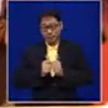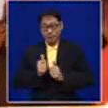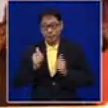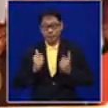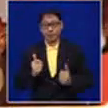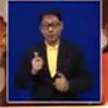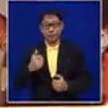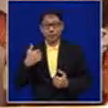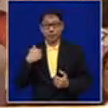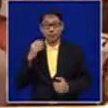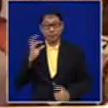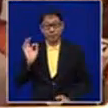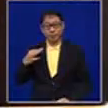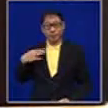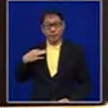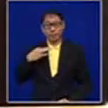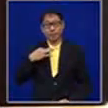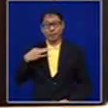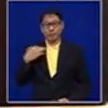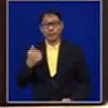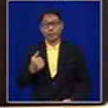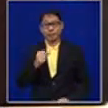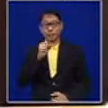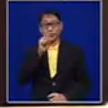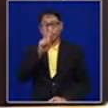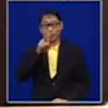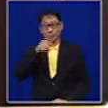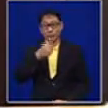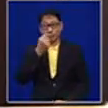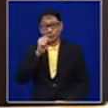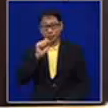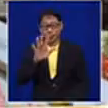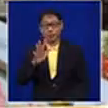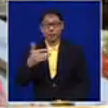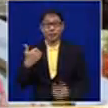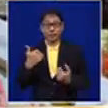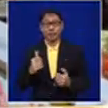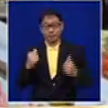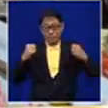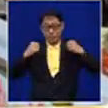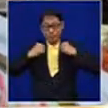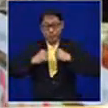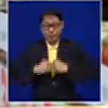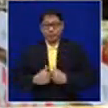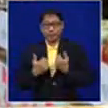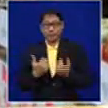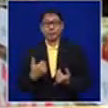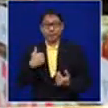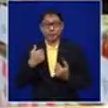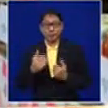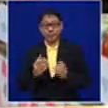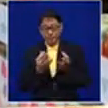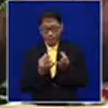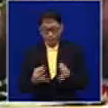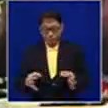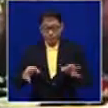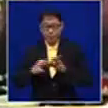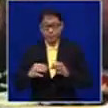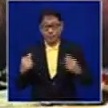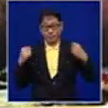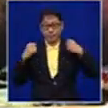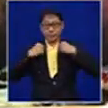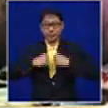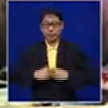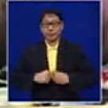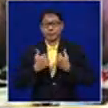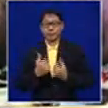ทยแลนด์อาเซียน2015คุณกลองแก้วดูแต่ละคนค่ ะ แต่งตัวนะคะถือว่าครั้งนี้มีไฮไลท์ก็คือการแต่งตัว